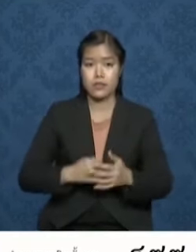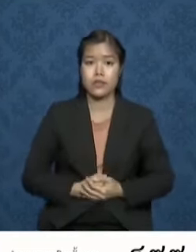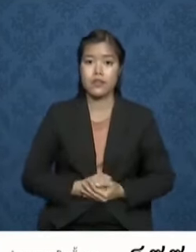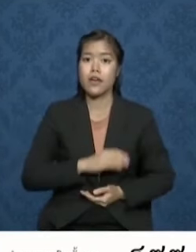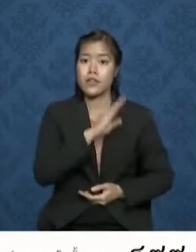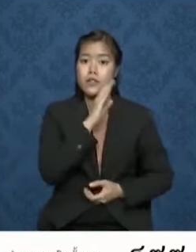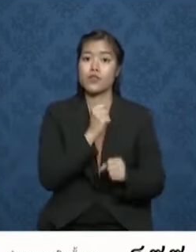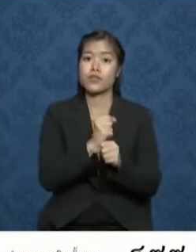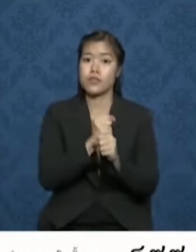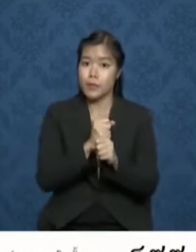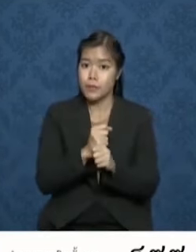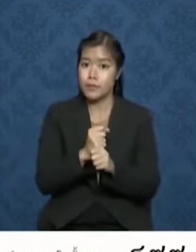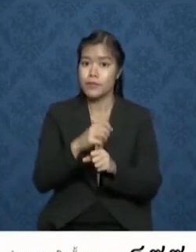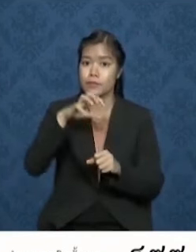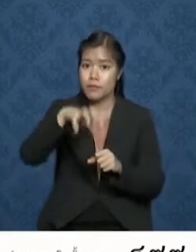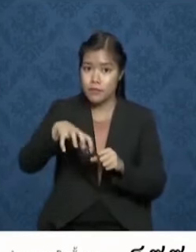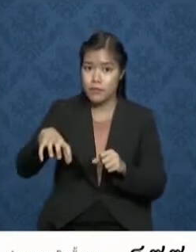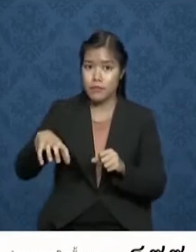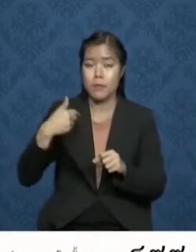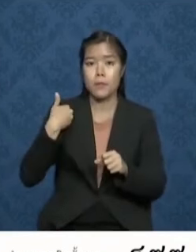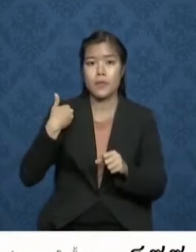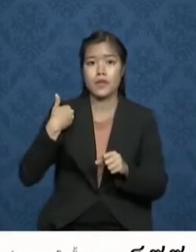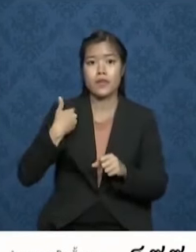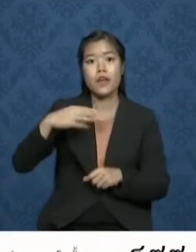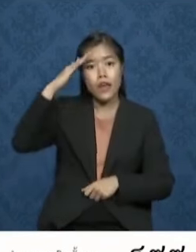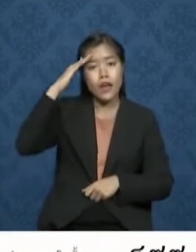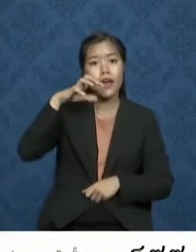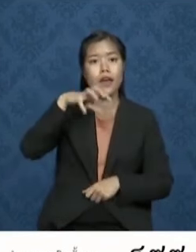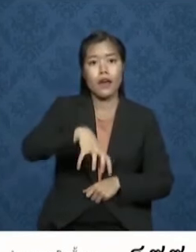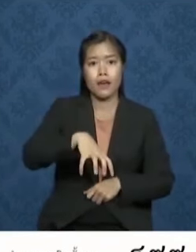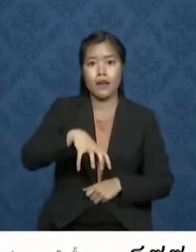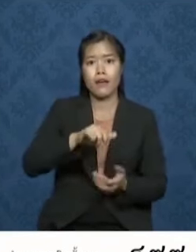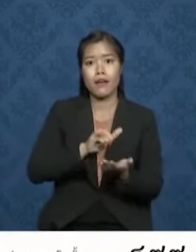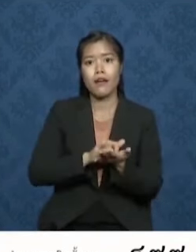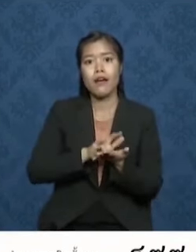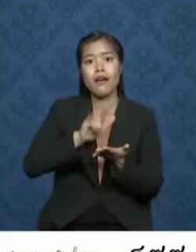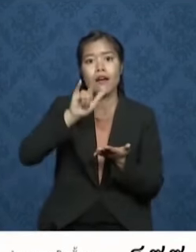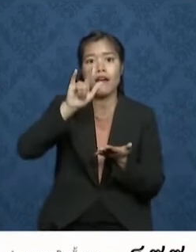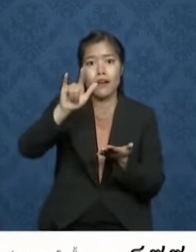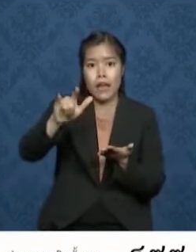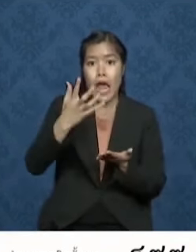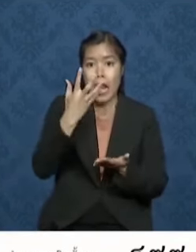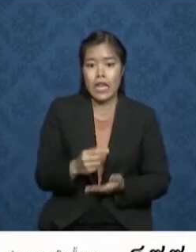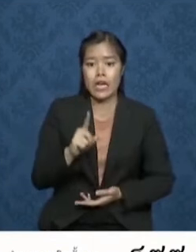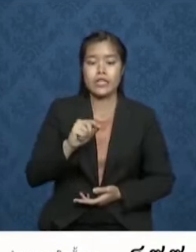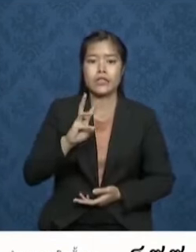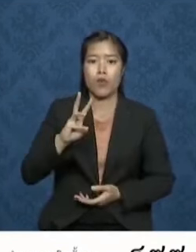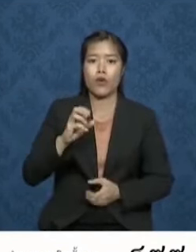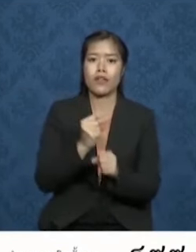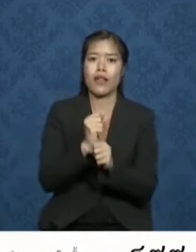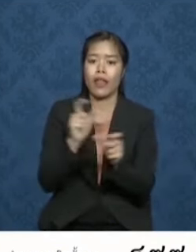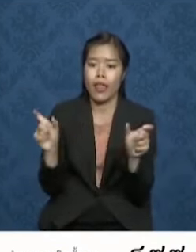สำนักงานลงไปได้มีแค่กองทัพเดียวที่ไปเนี่ยจะเหลือแค่ 26แห่งจะไม่มีความซ้ำซ้อน